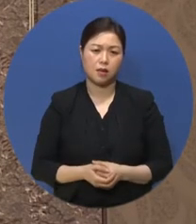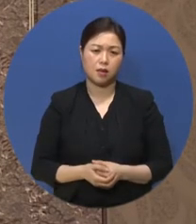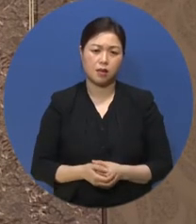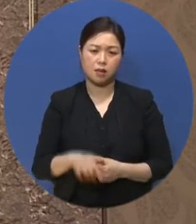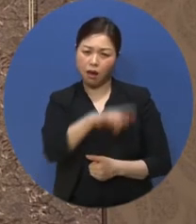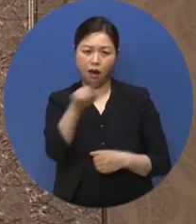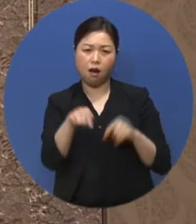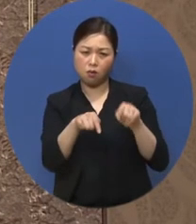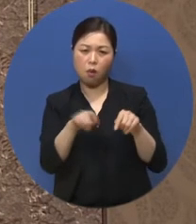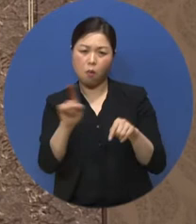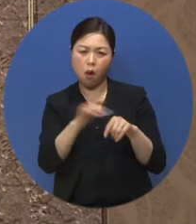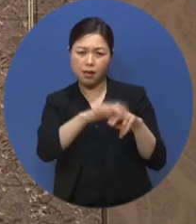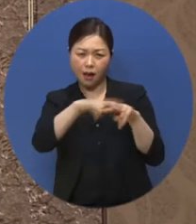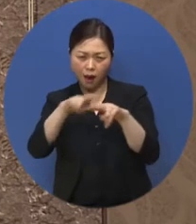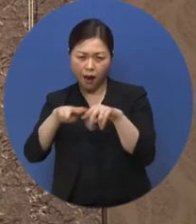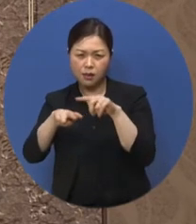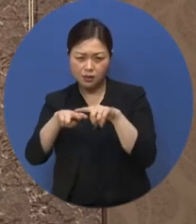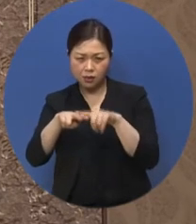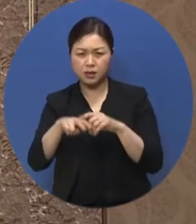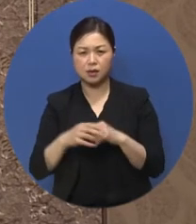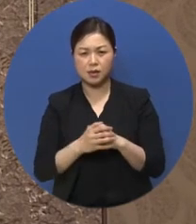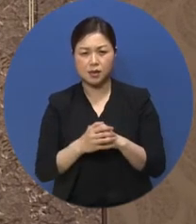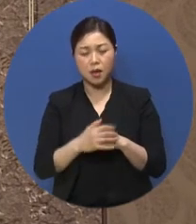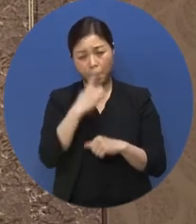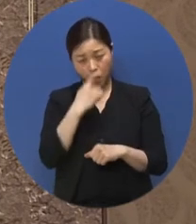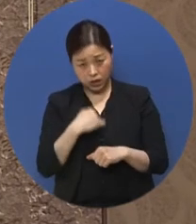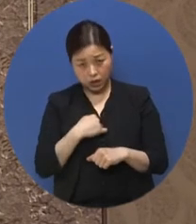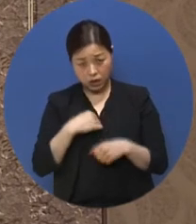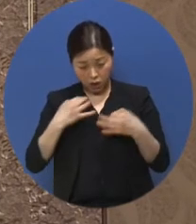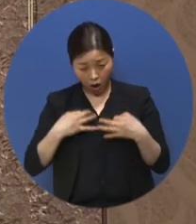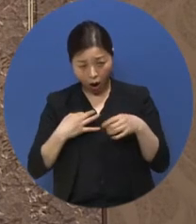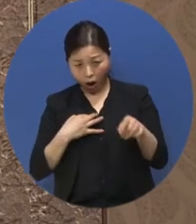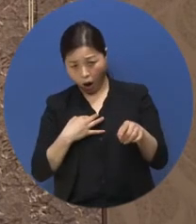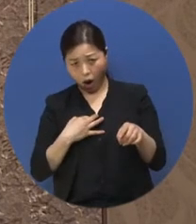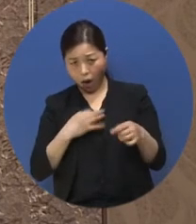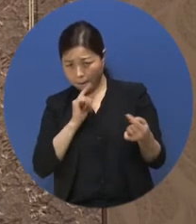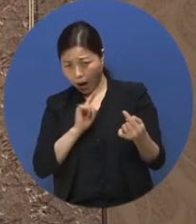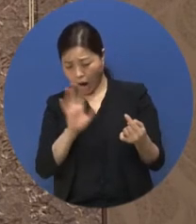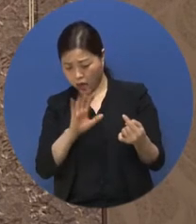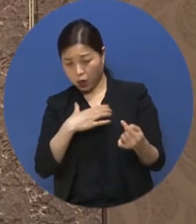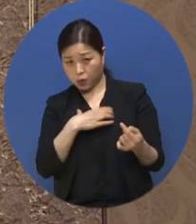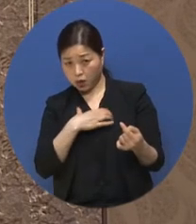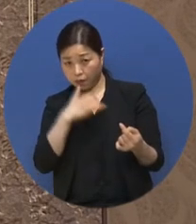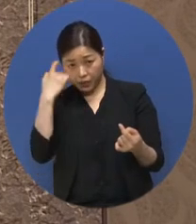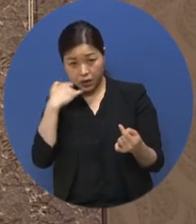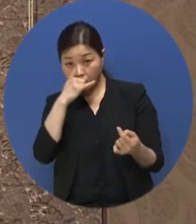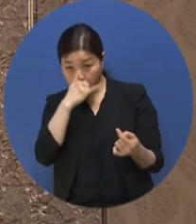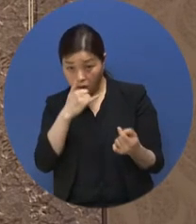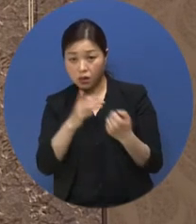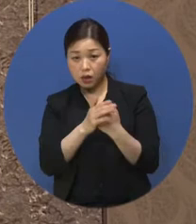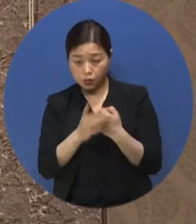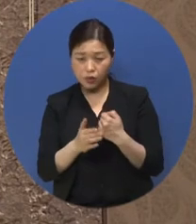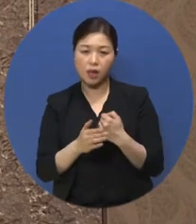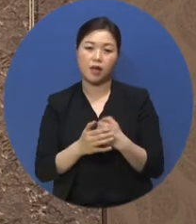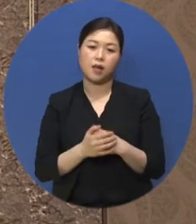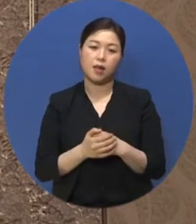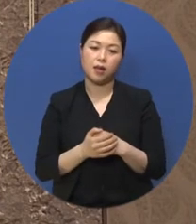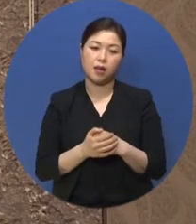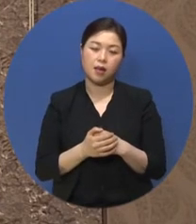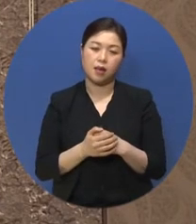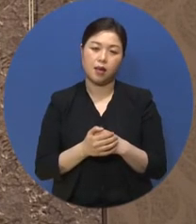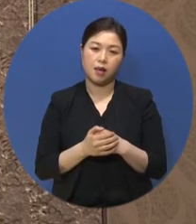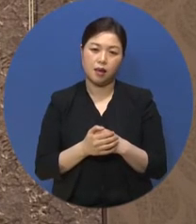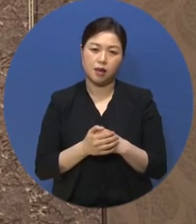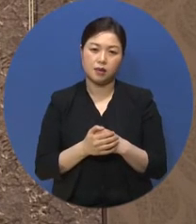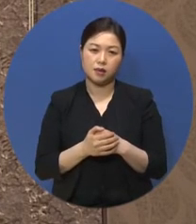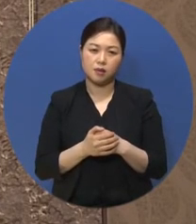이렇게 타고 다니는 것 자체도 다들 스스로가 네. 위험하다고 느끼기 때문에 아직까지는 이제 그런 부분들이